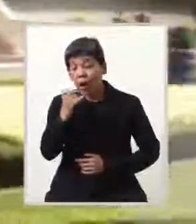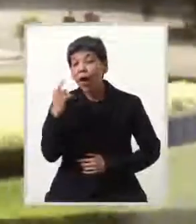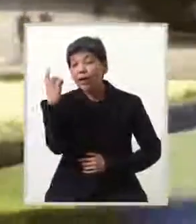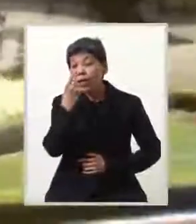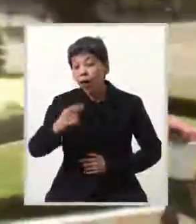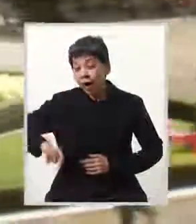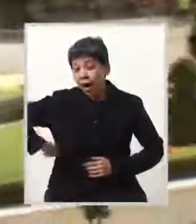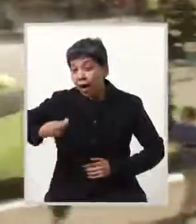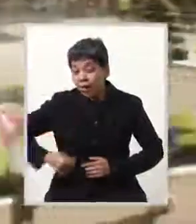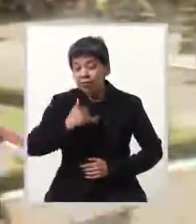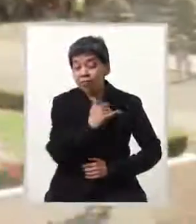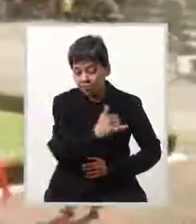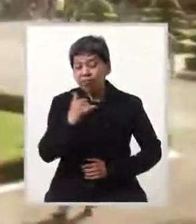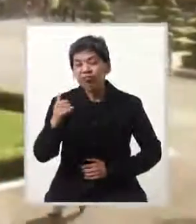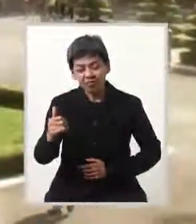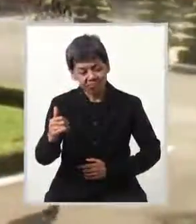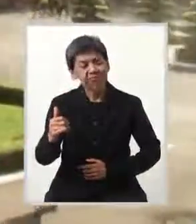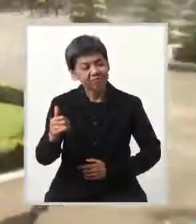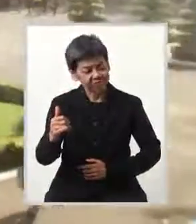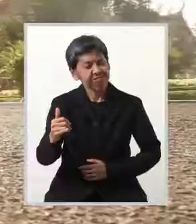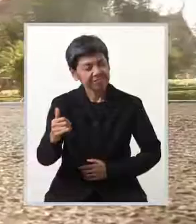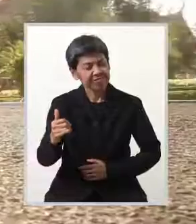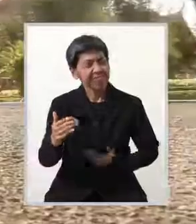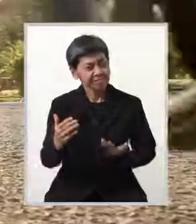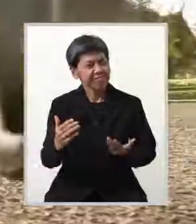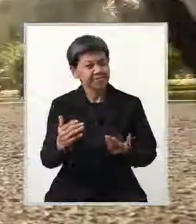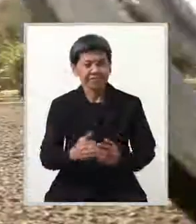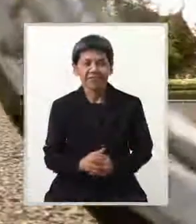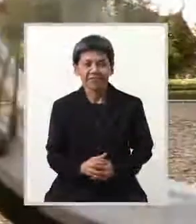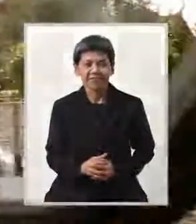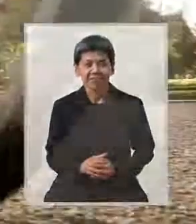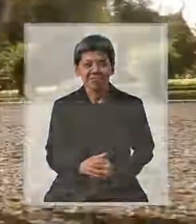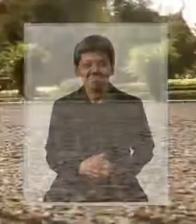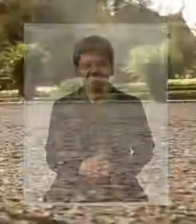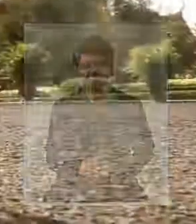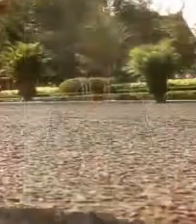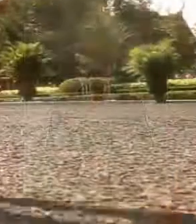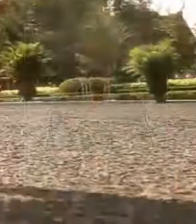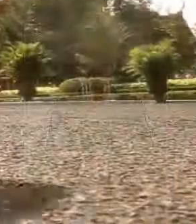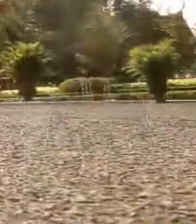มากัมพูชาไม่มาถึงทั้งสองแห่งนี้นะถือว่ามาไม่ถึงกัมพูชา